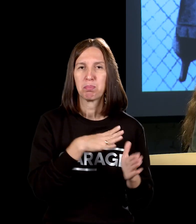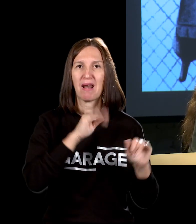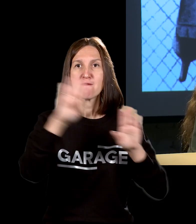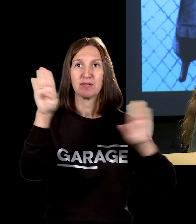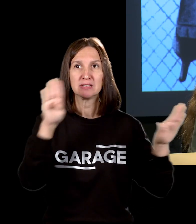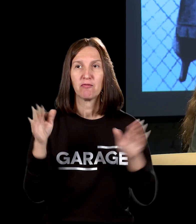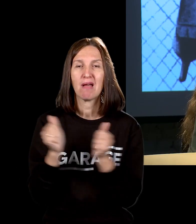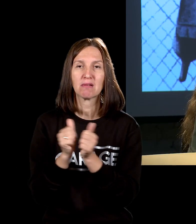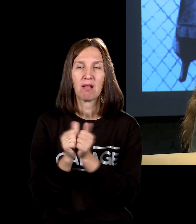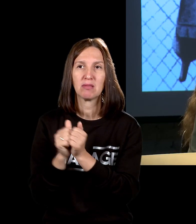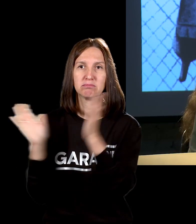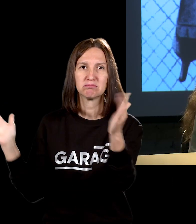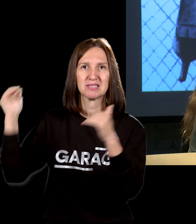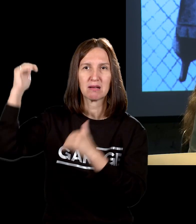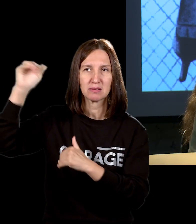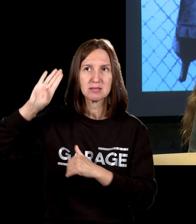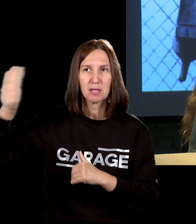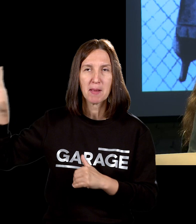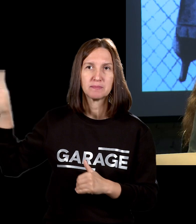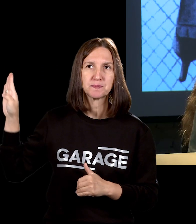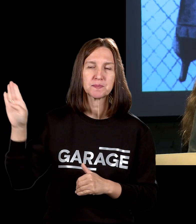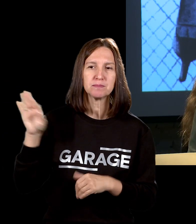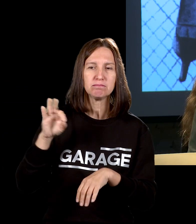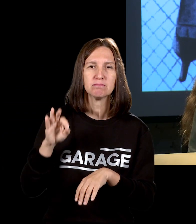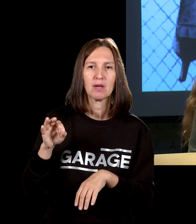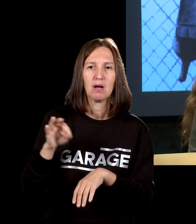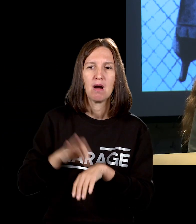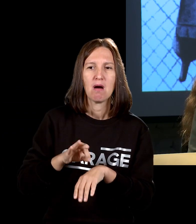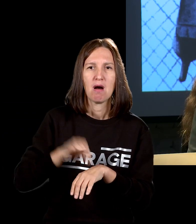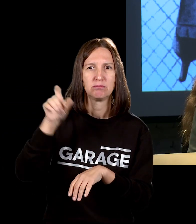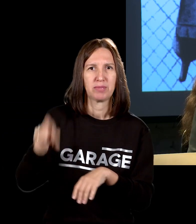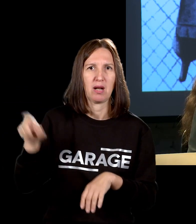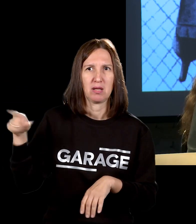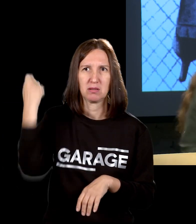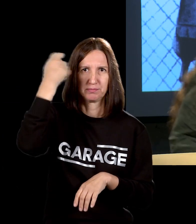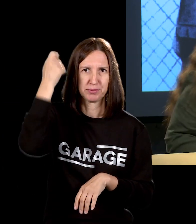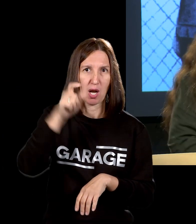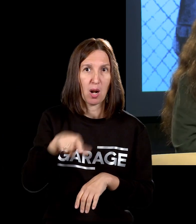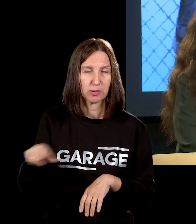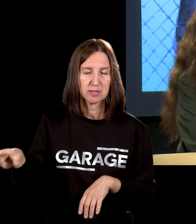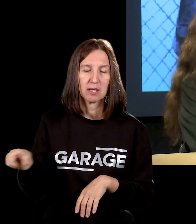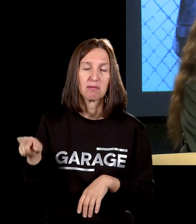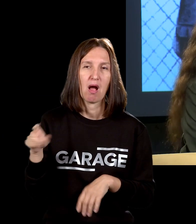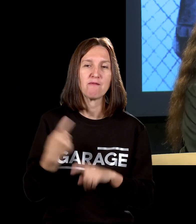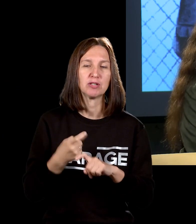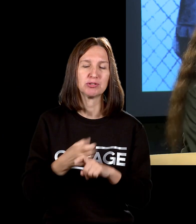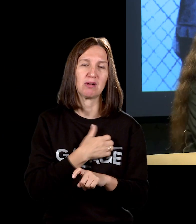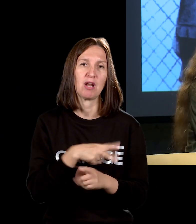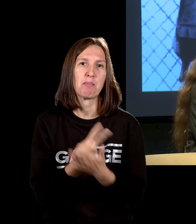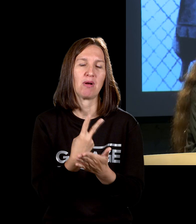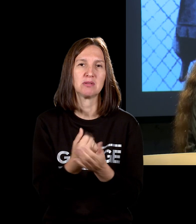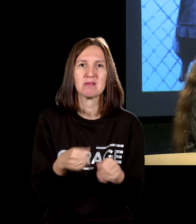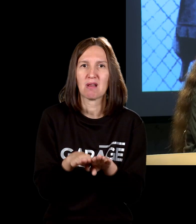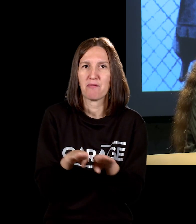вместе с работами пациентов психиатрических клиник, потому что это сравнение, к которому как в свое